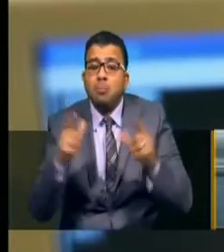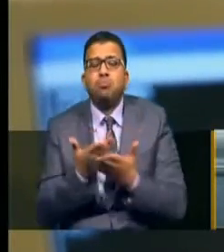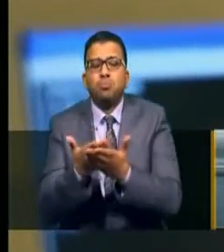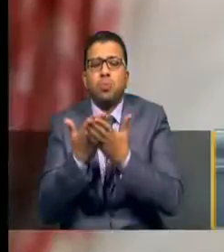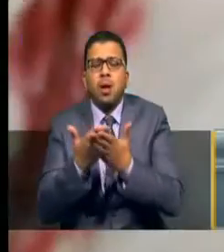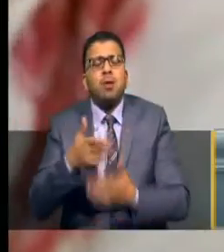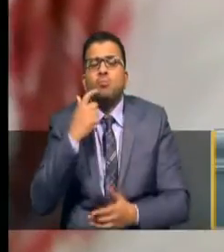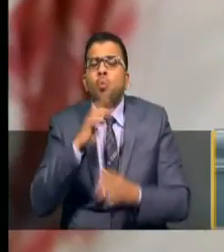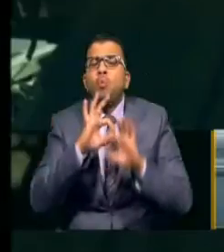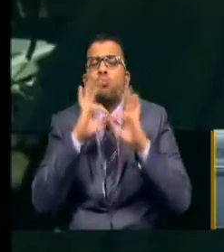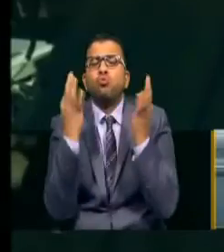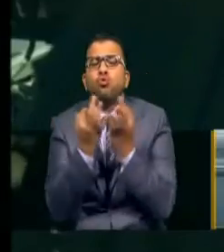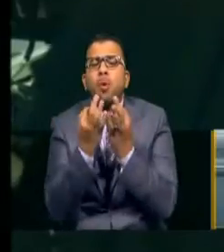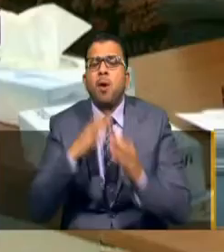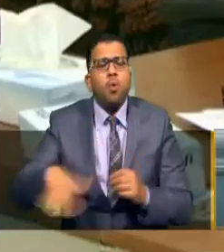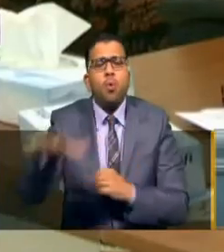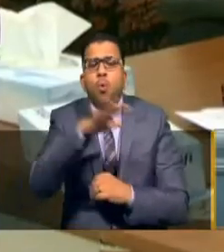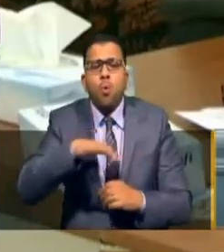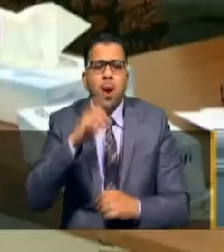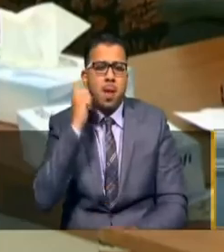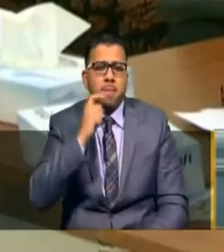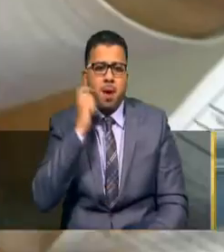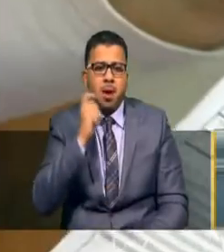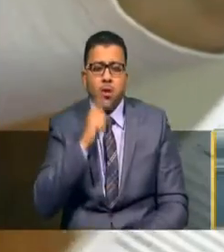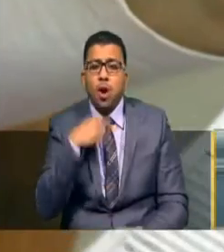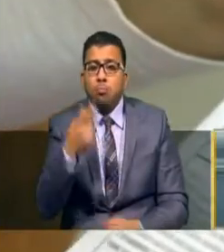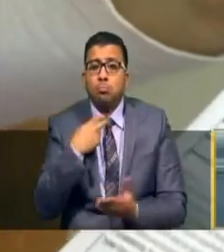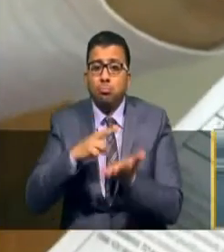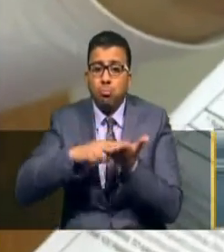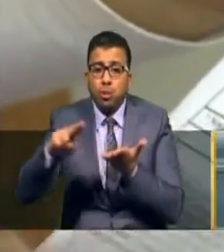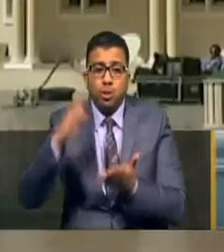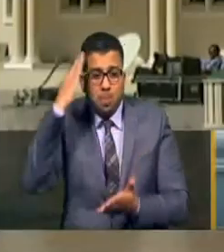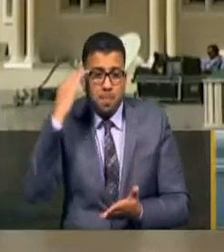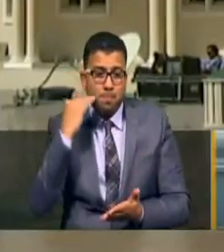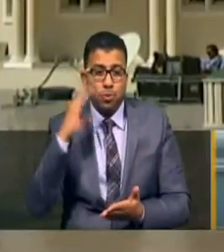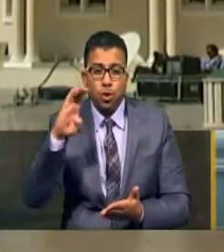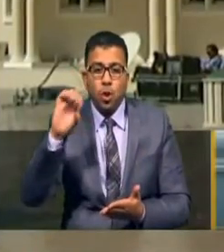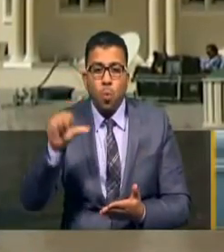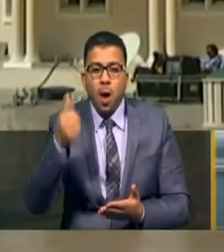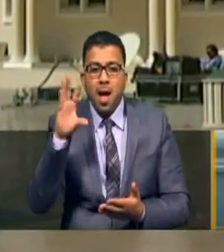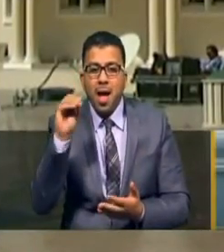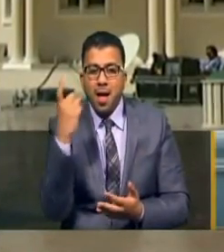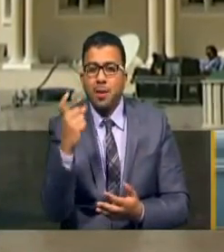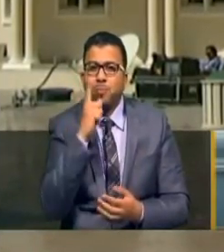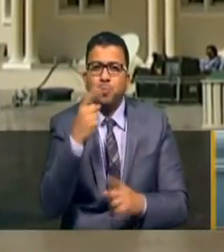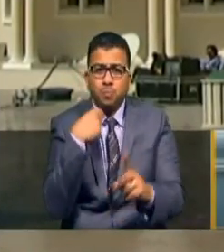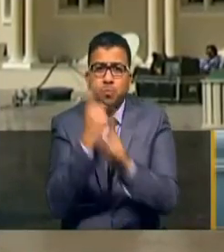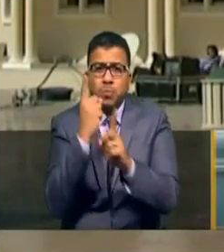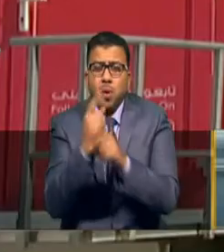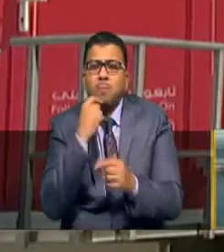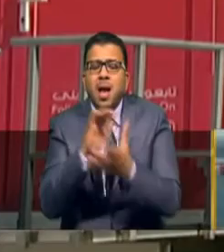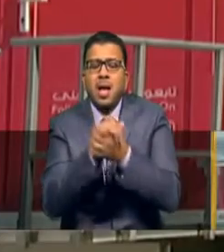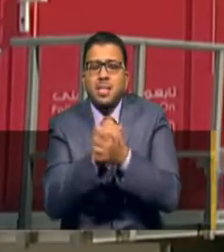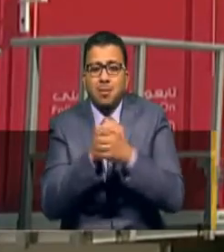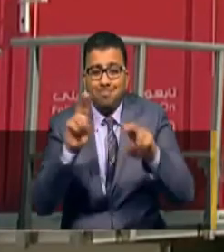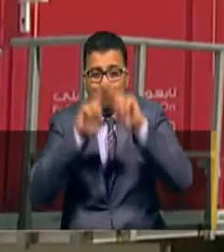لكافة فئات المجتمع في دولة الإمارات، دعت سمو الشيخة جواهر بنت محمد القاسمي الرئيس المؤسس لجمعية أصدقاء